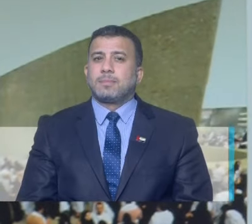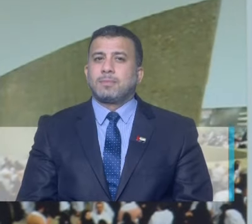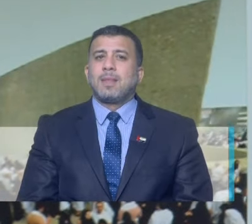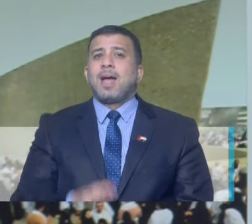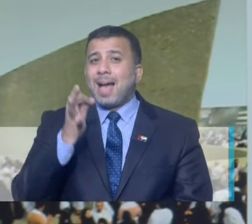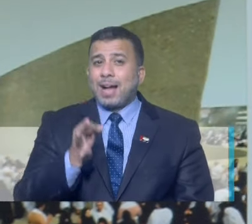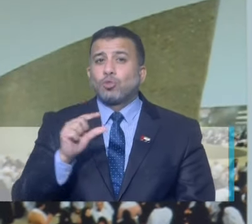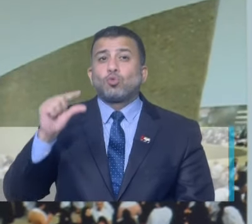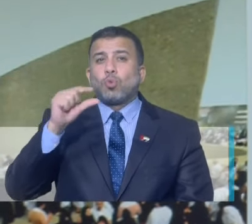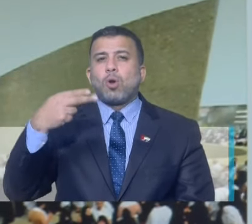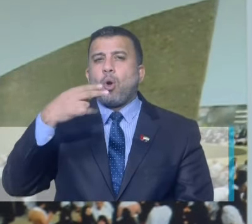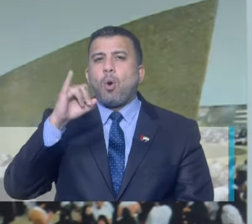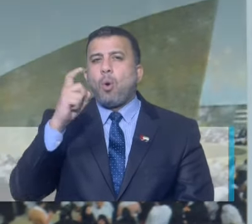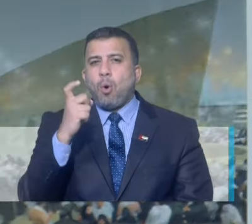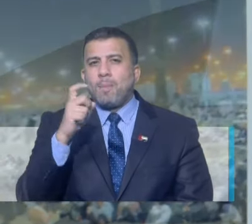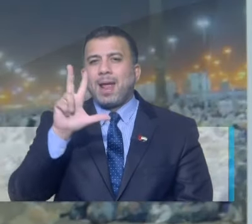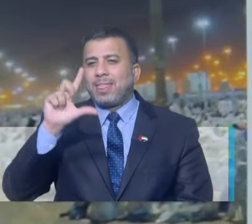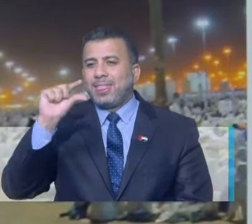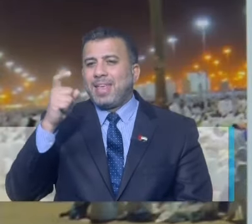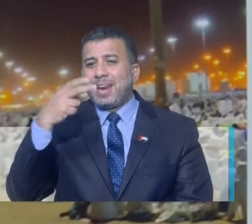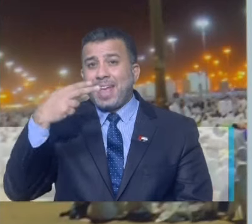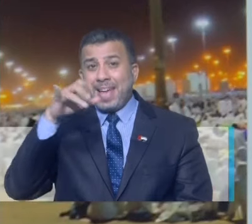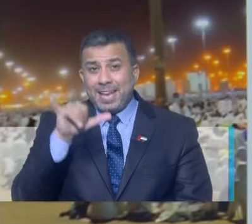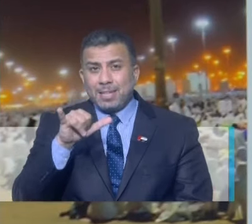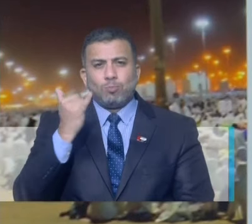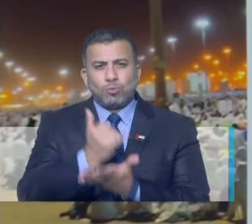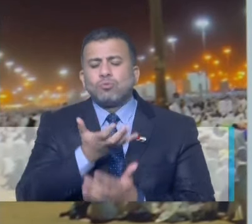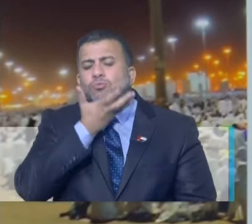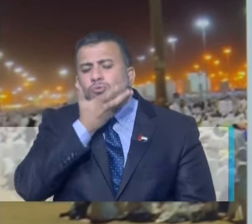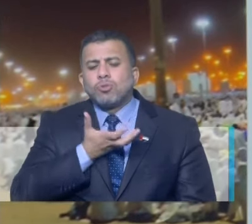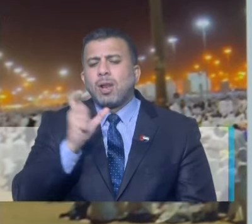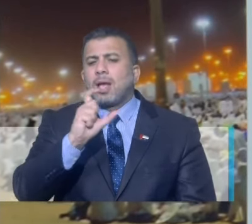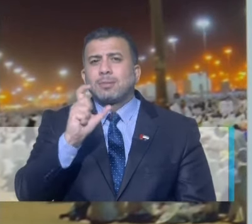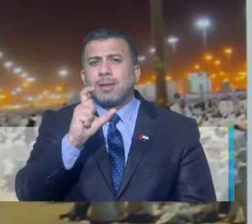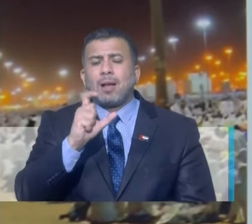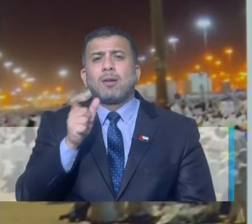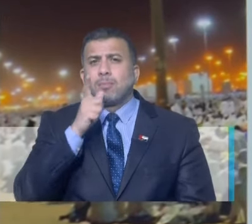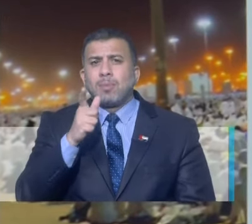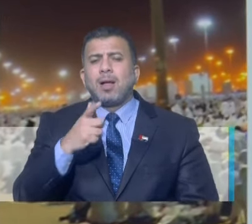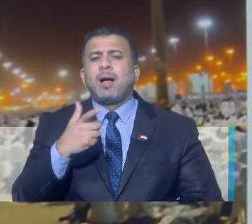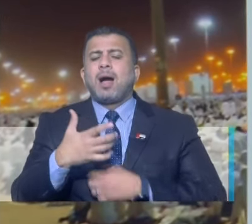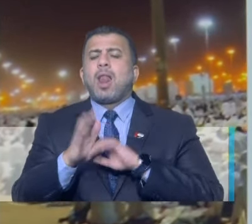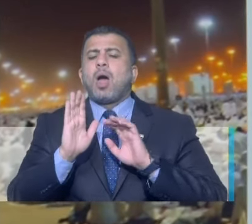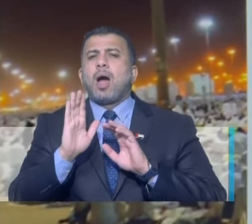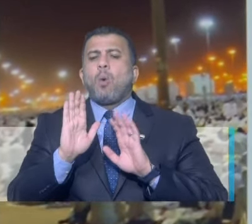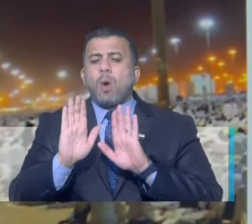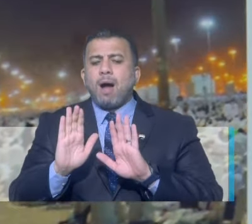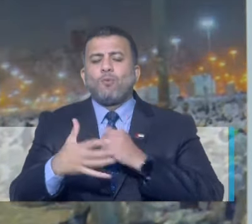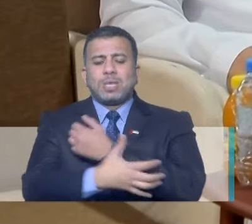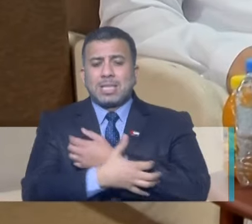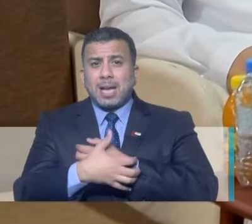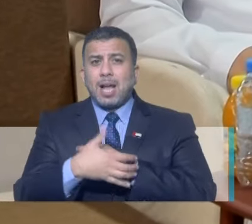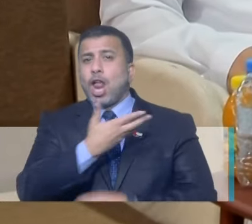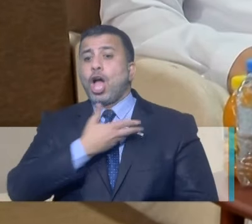أكد الدكتور عمر حبتور الدرعي رئيس الهيئة العامة للشؤون الإسلامية والأوقاف والزكاة رئيس مكتب شؤون